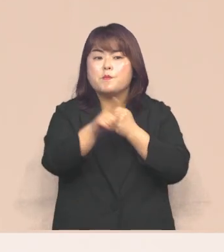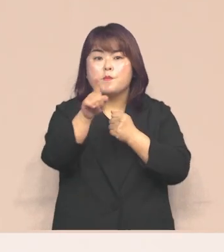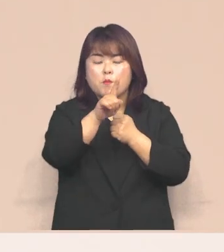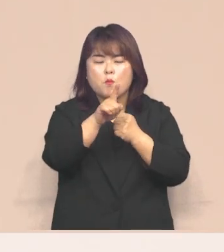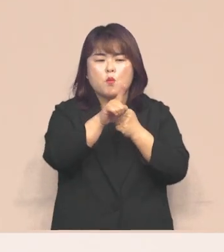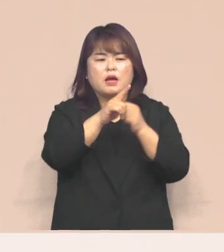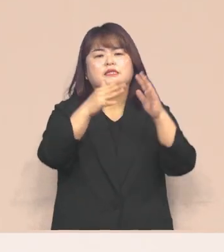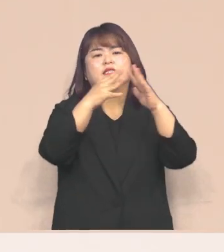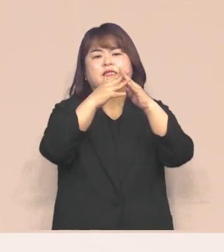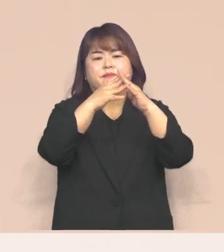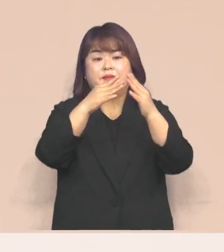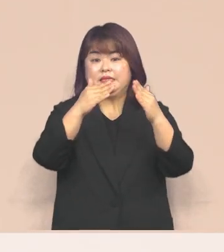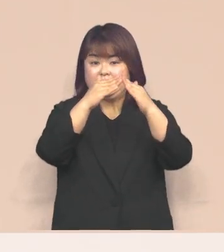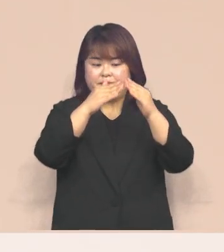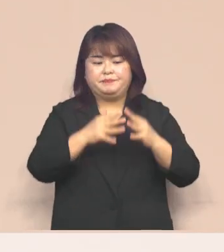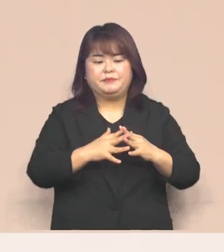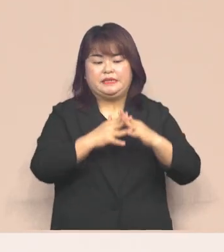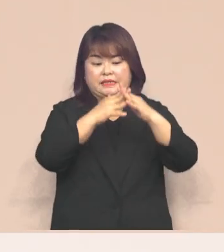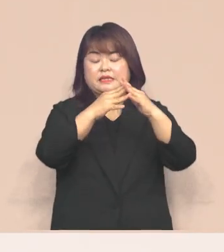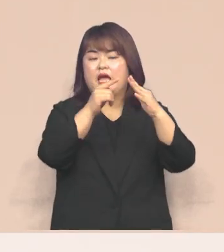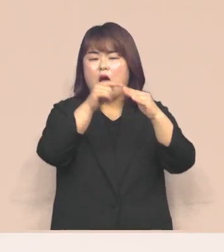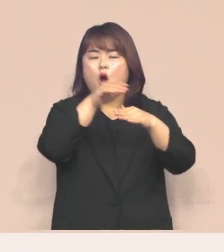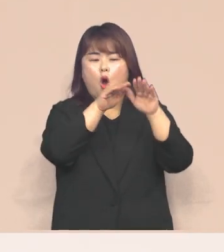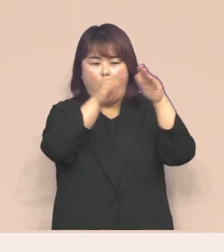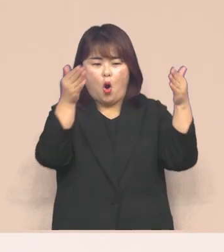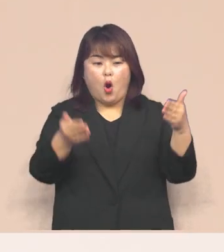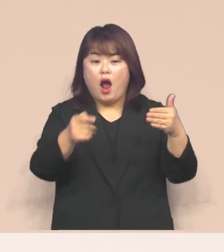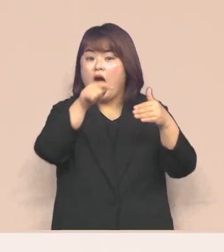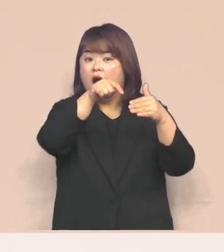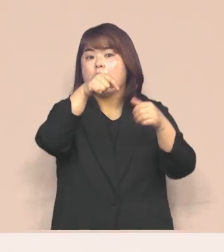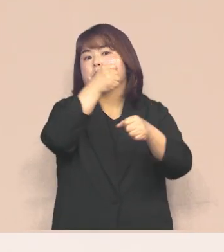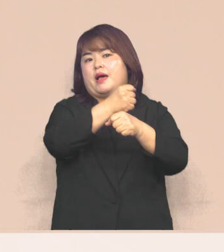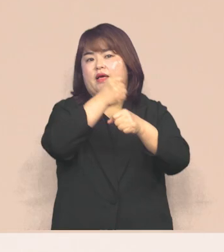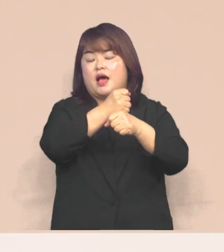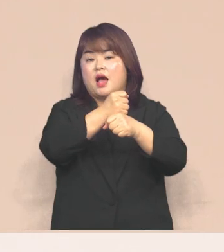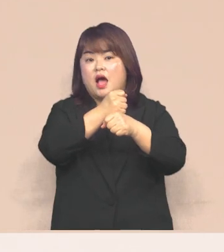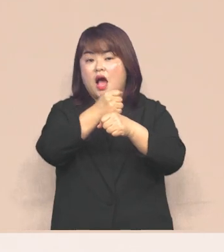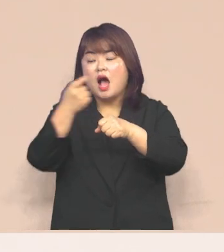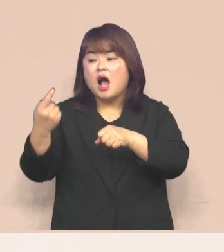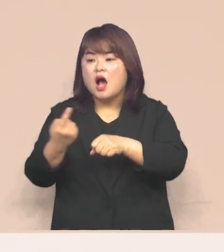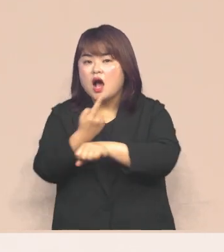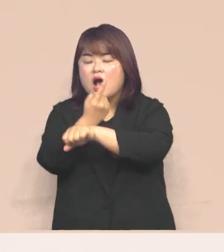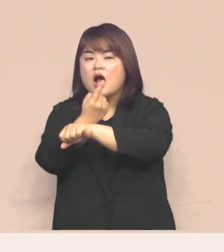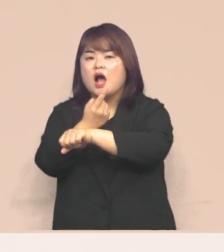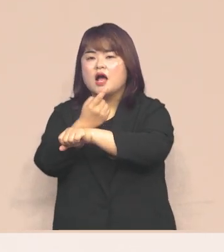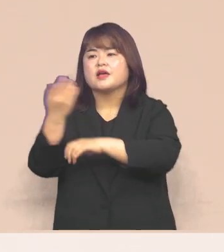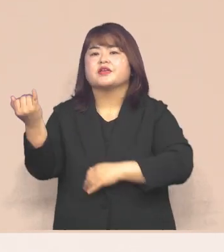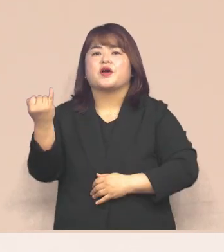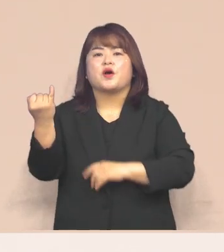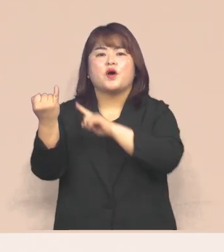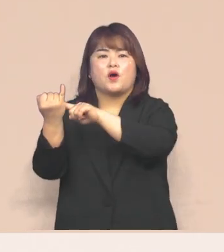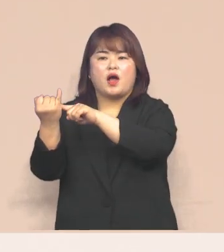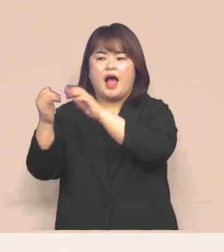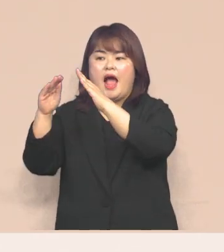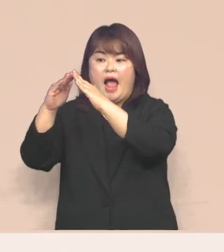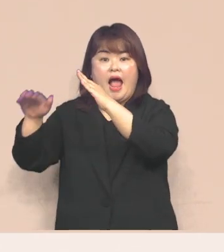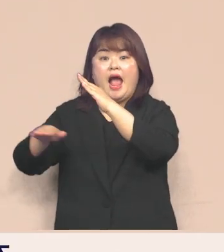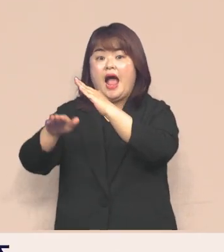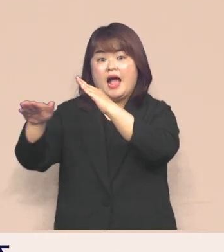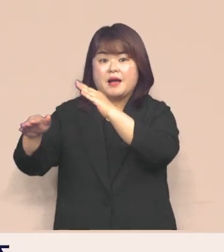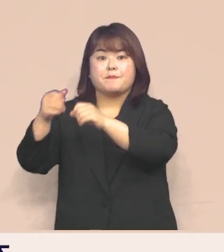남성들은 집을 짓는 거죠. 집을 하드웨어적인 거죠. 집을 짓고 여성들은 가정을